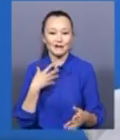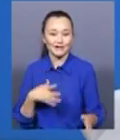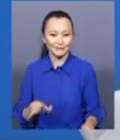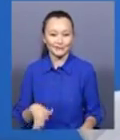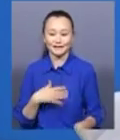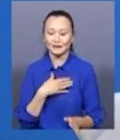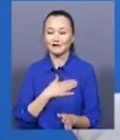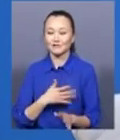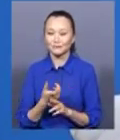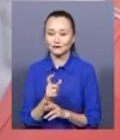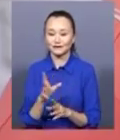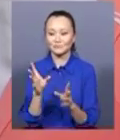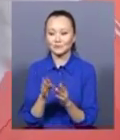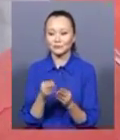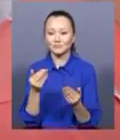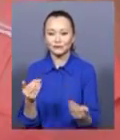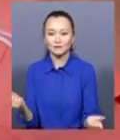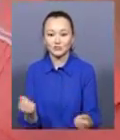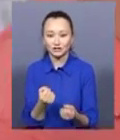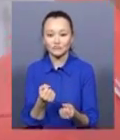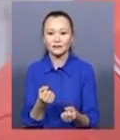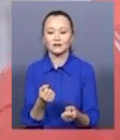И, возможно, он